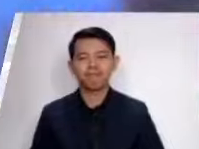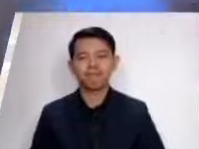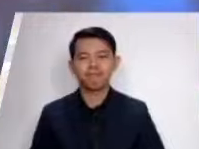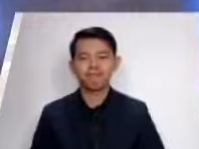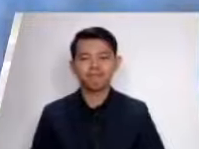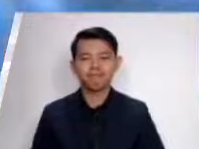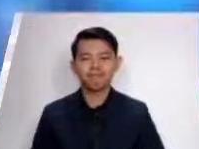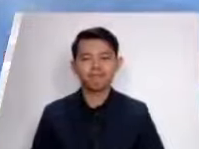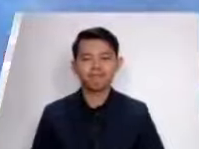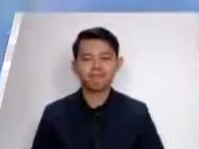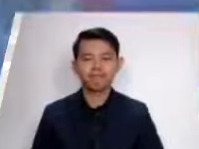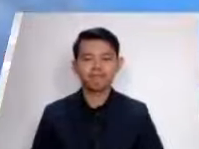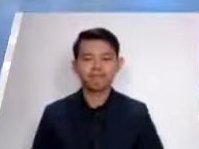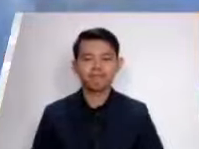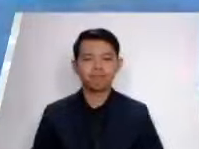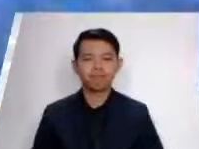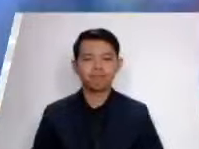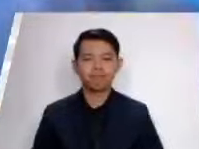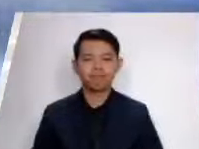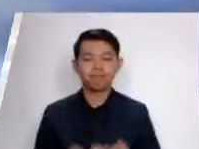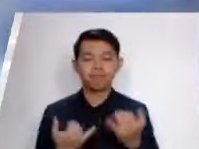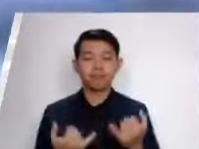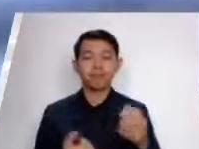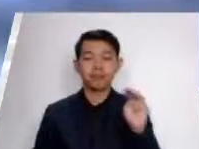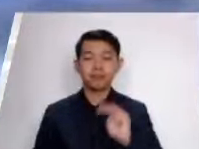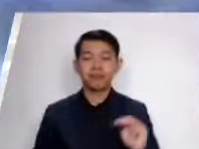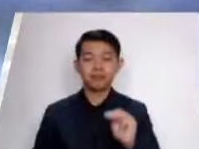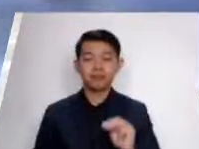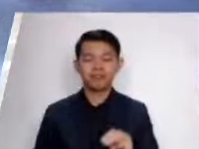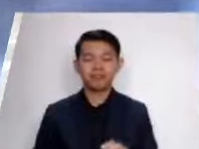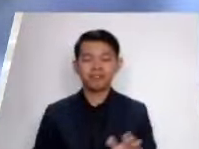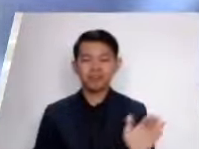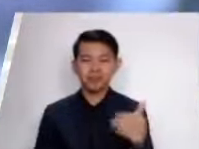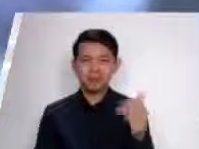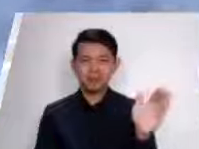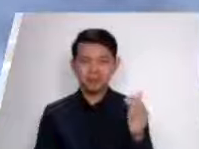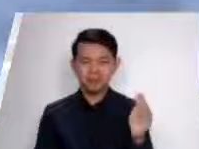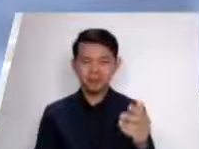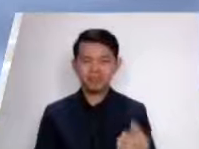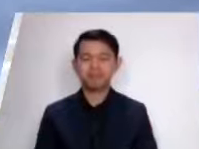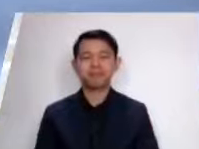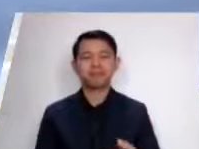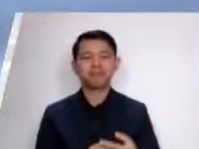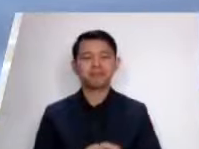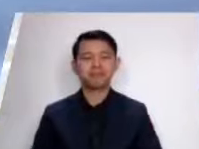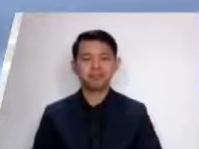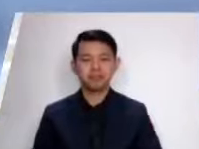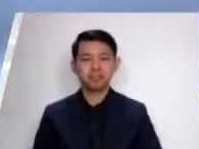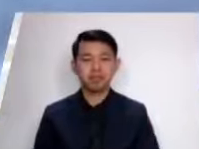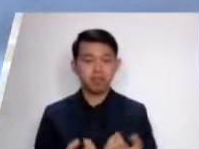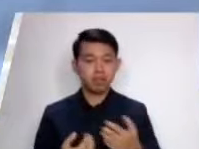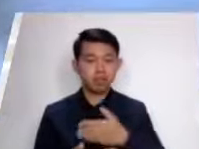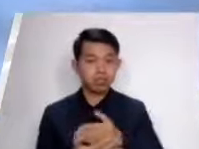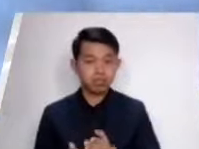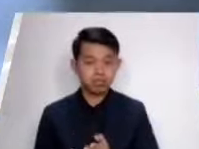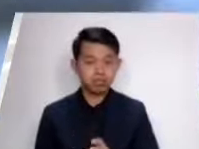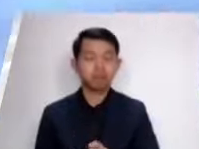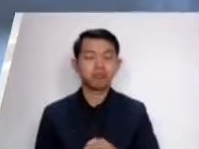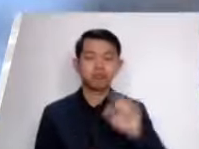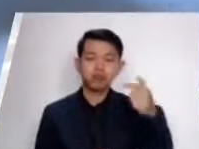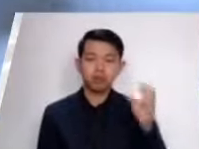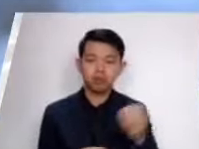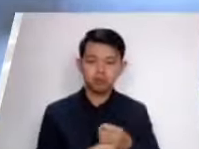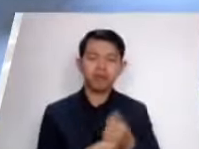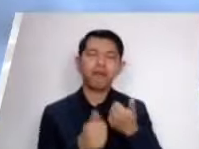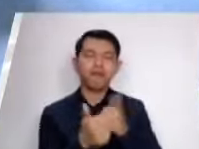Ngayon pong Lunes, araw ng flag raising ceremony, may ilang government offices na ang sumunod sa utos ni Pangulong Bongbong Marcos na isama na